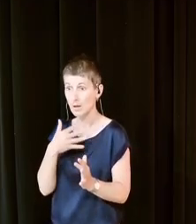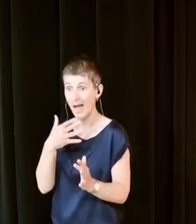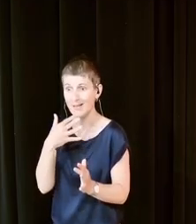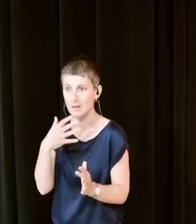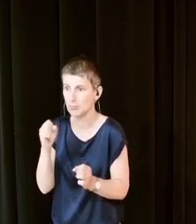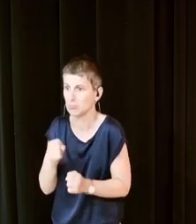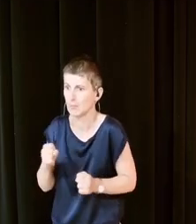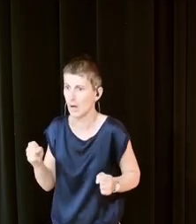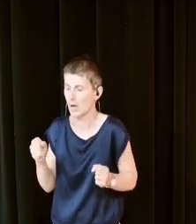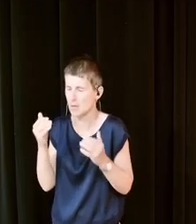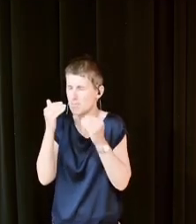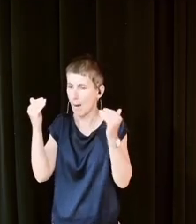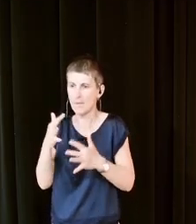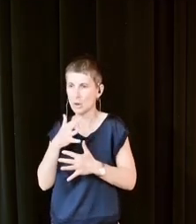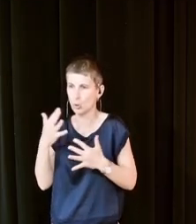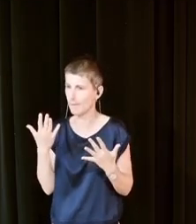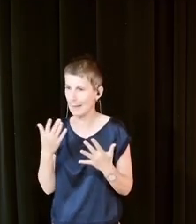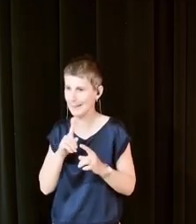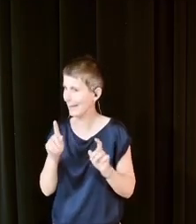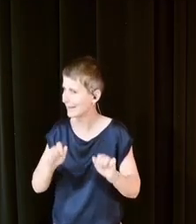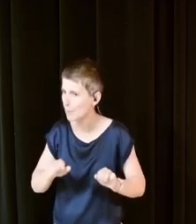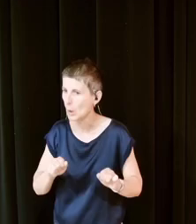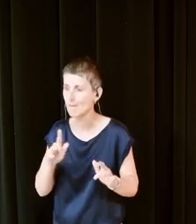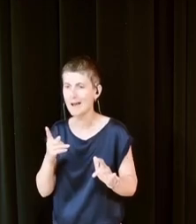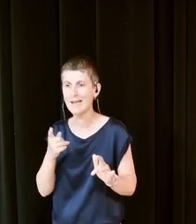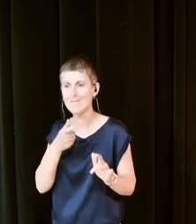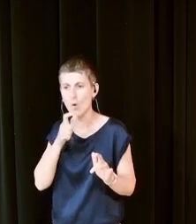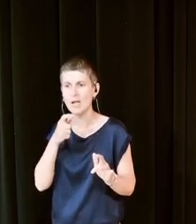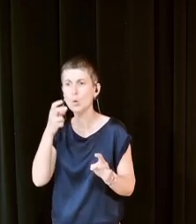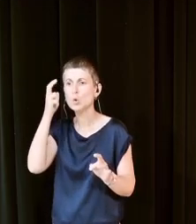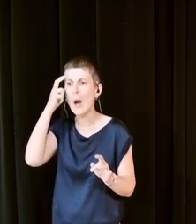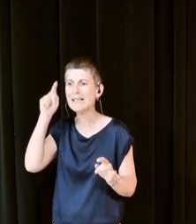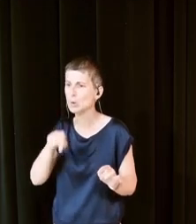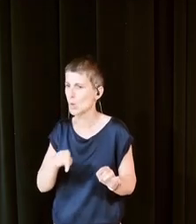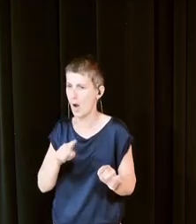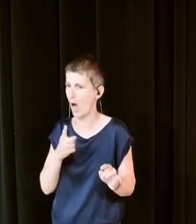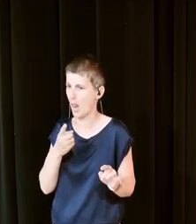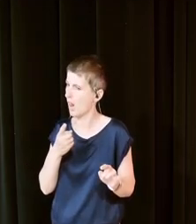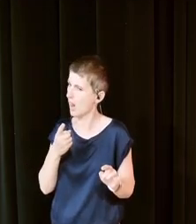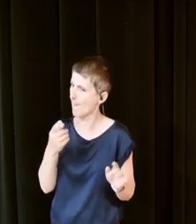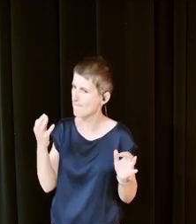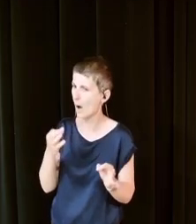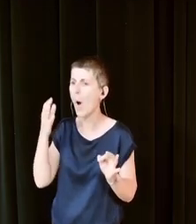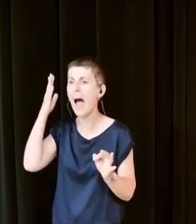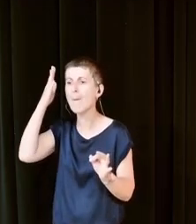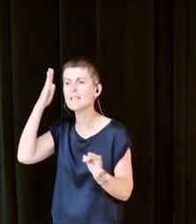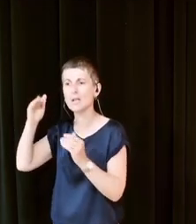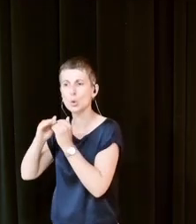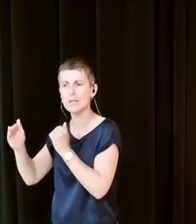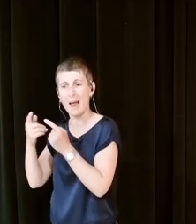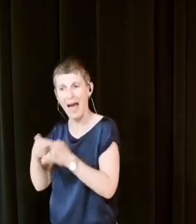zu überwältigend, das war zu viel. Die Worte waren auch vielleicht zu rational. Das ist ja doch eine andere Abstraktionsebene, wenn wir uns der Worte